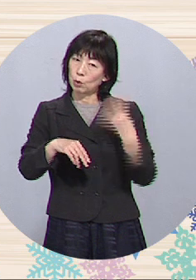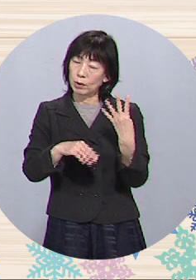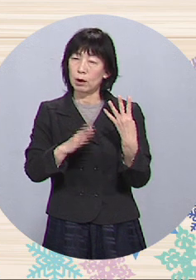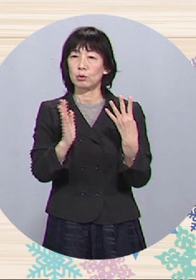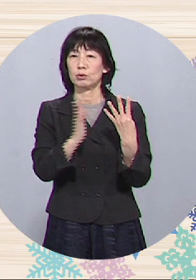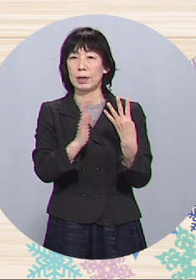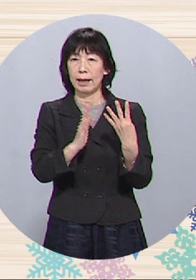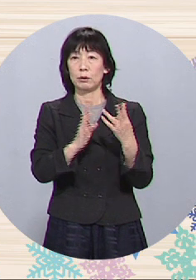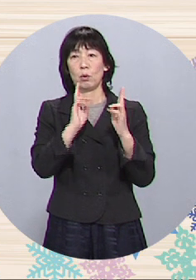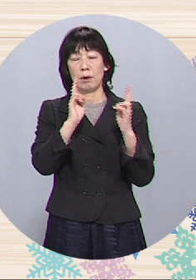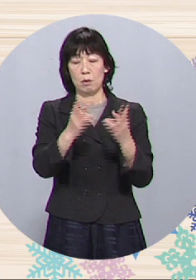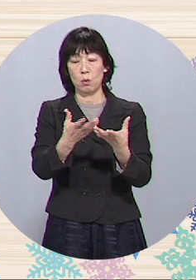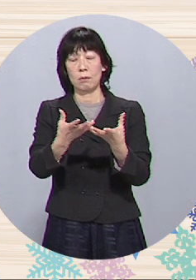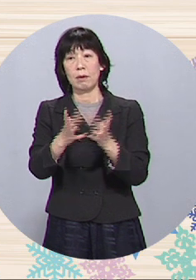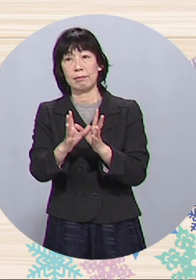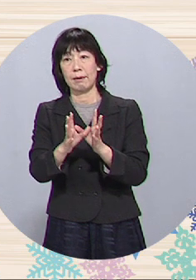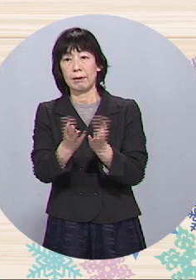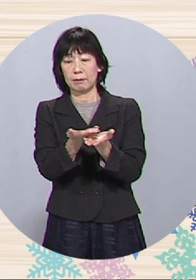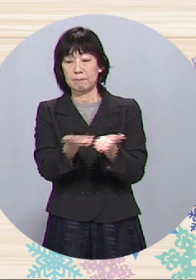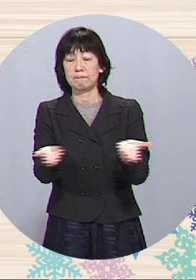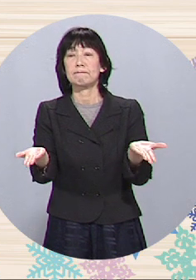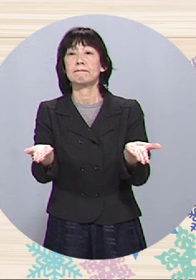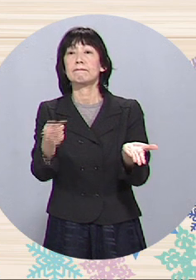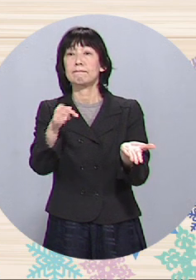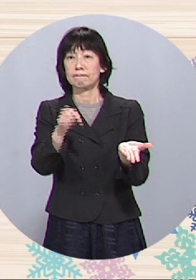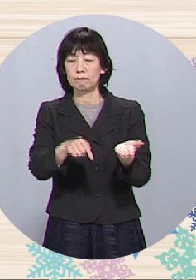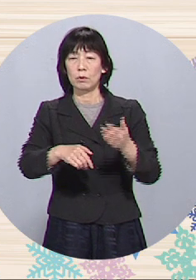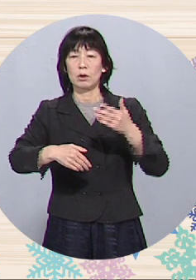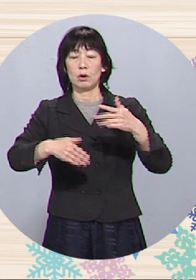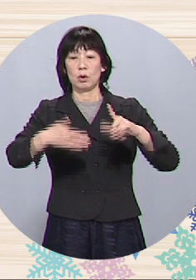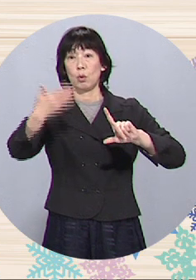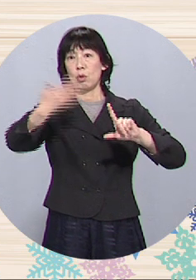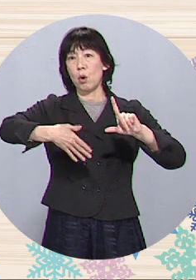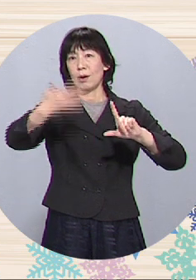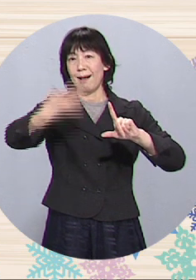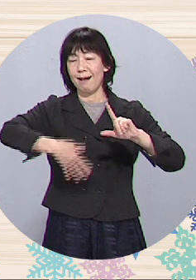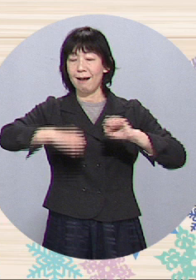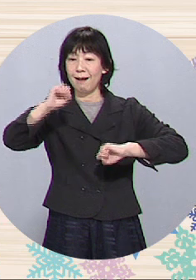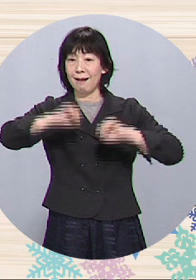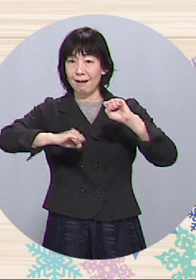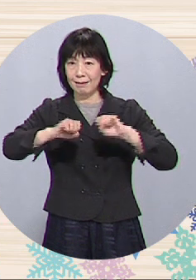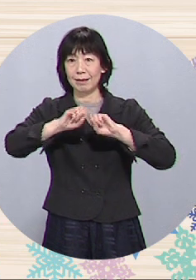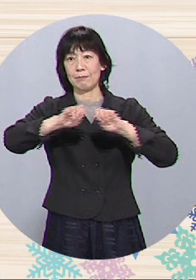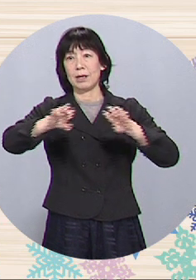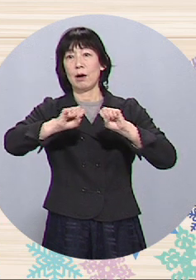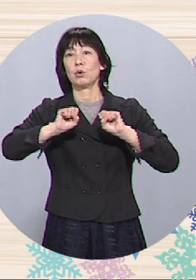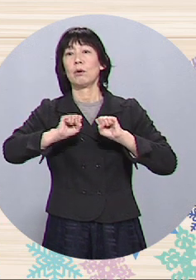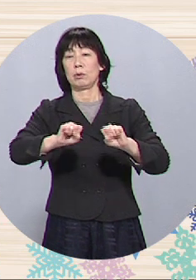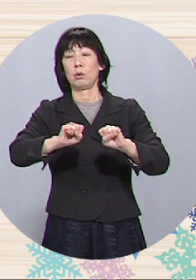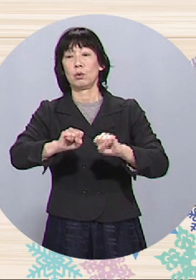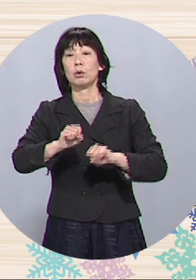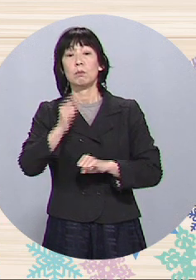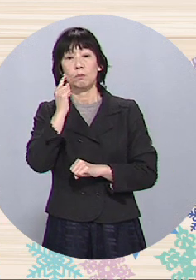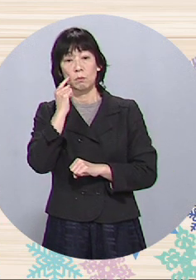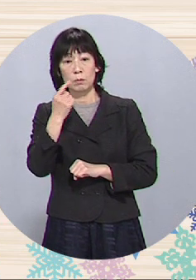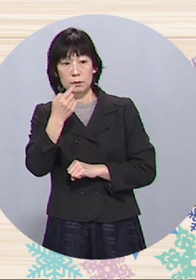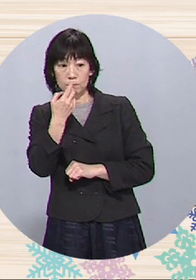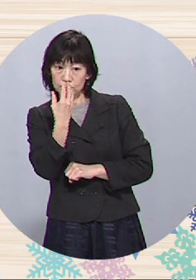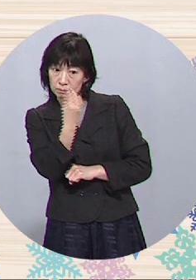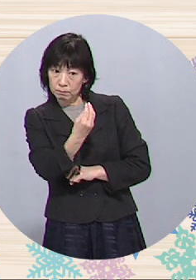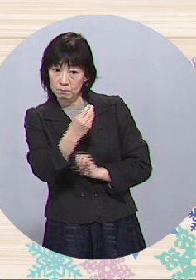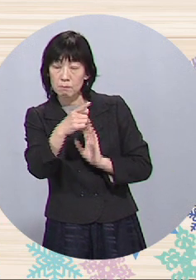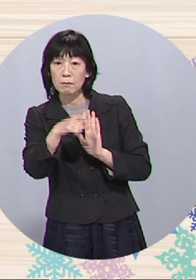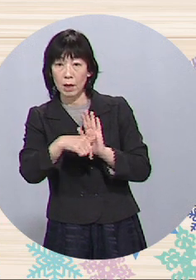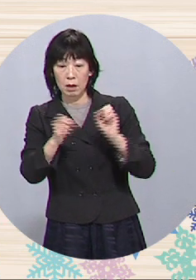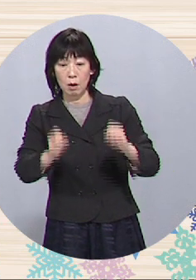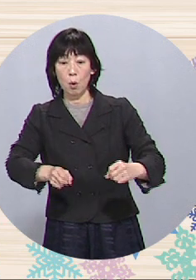団体が出展し、自社の製品や技術を動画などで PR しています。気になる企業があればオンラインでの名刺